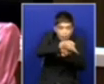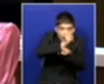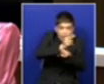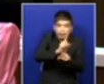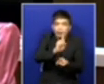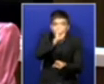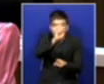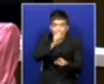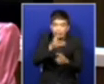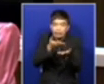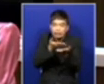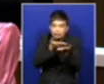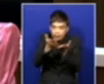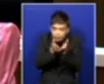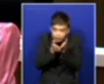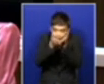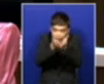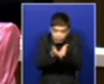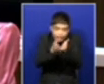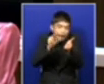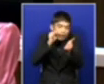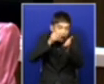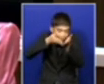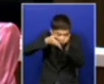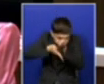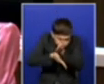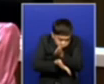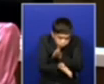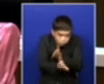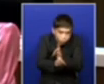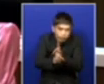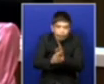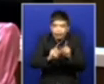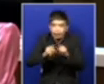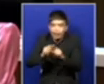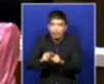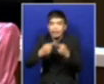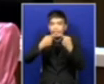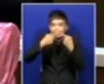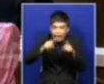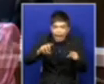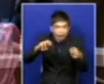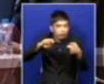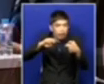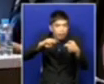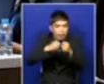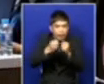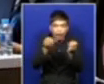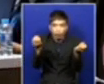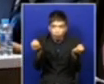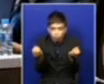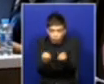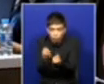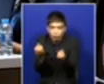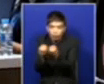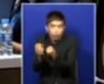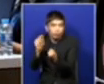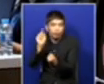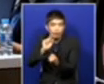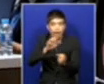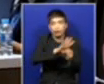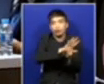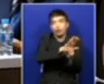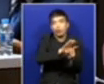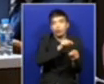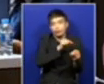ซื้อเรือดำน้ำเดี๋ยวใครมาก็ดำน้ำไปฆ่ามันได้แต่สุดท้ายแล้วโรคทะเลาะกับโควิดนี่นะเขาเรียกว่าการบริหารจัดการประเทศ